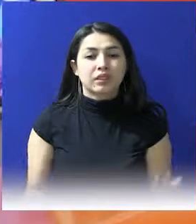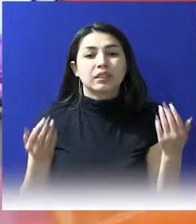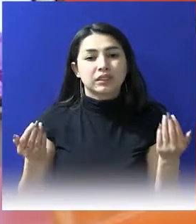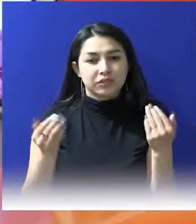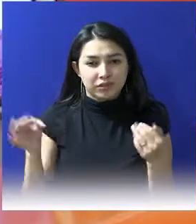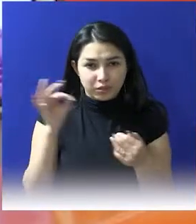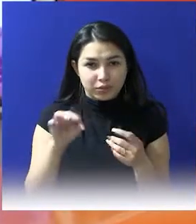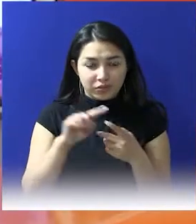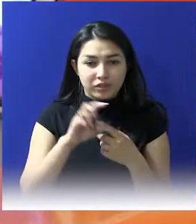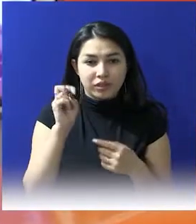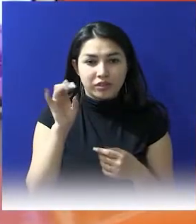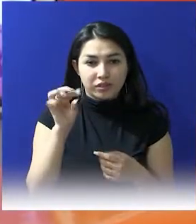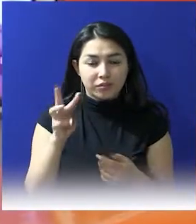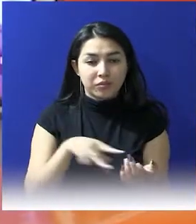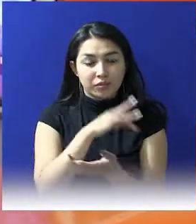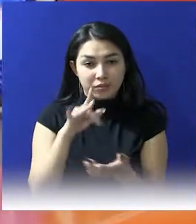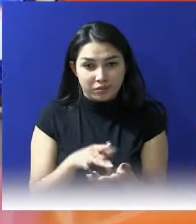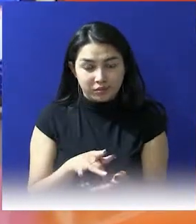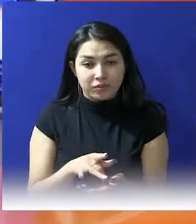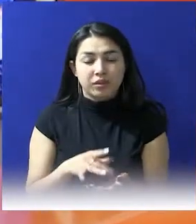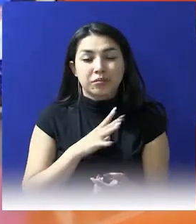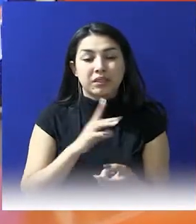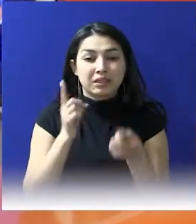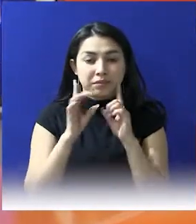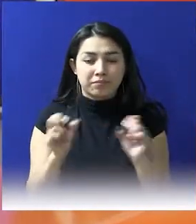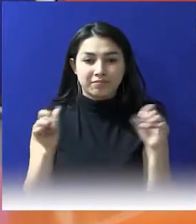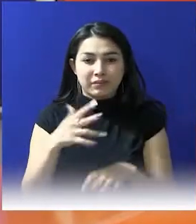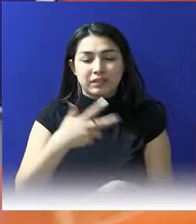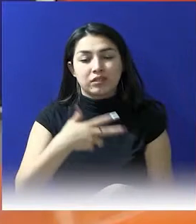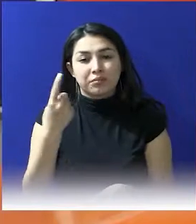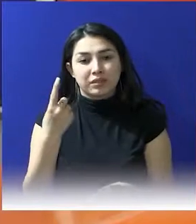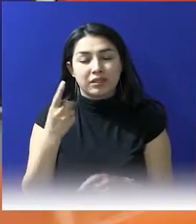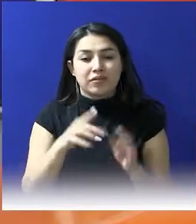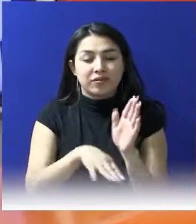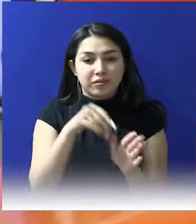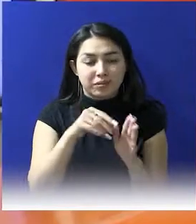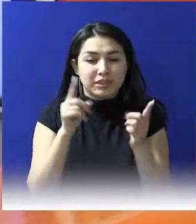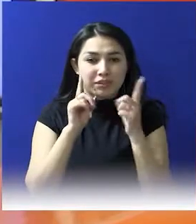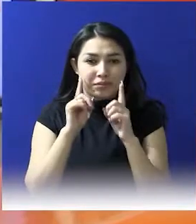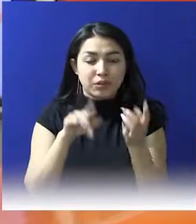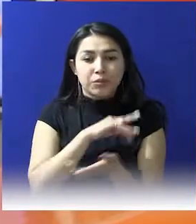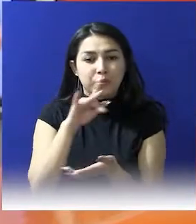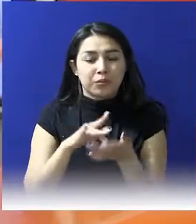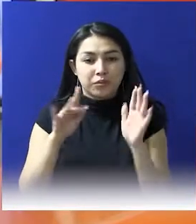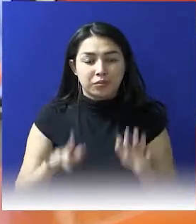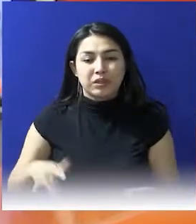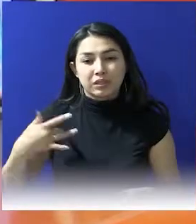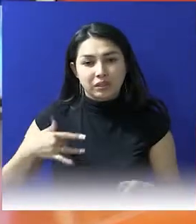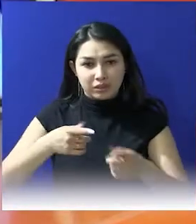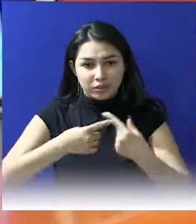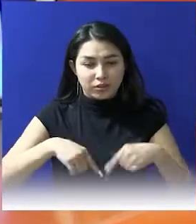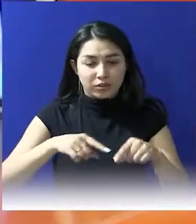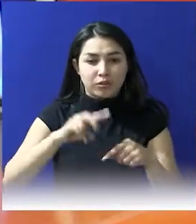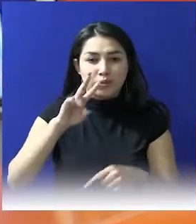Сегодня под председательством акима города Ержана Жылкыбаева состоялась 31-я отчетно-выборная конференция Тарасского городского